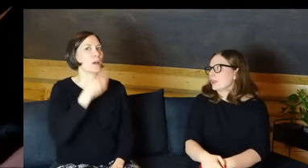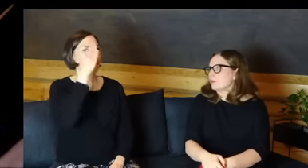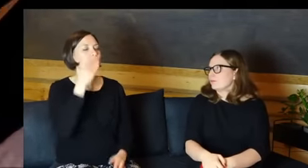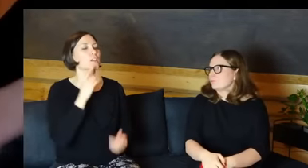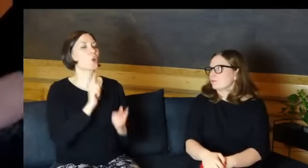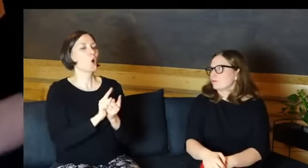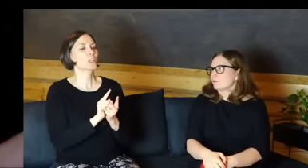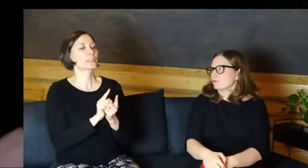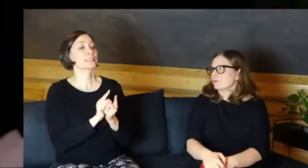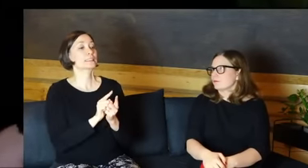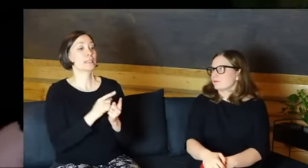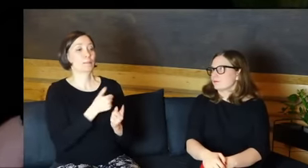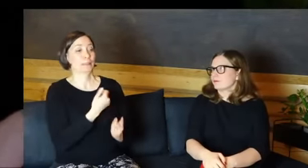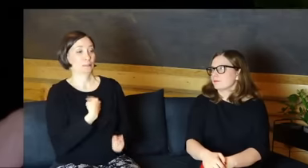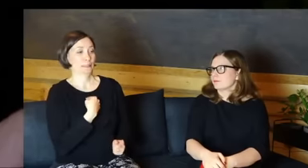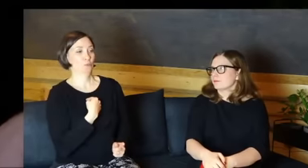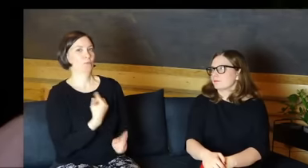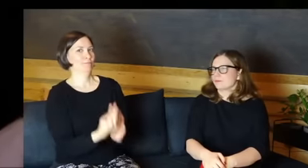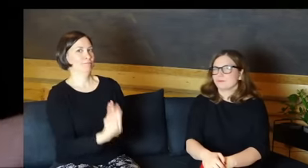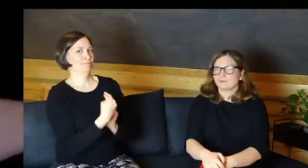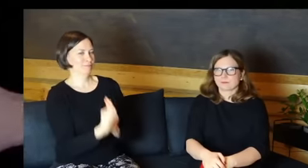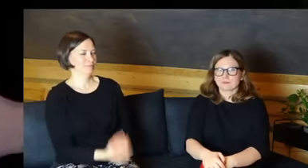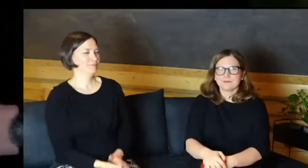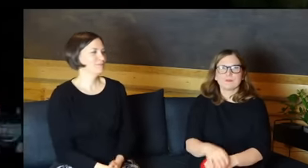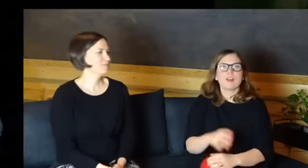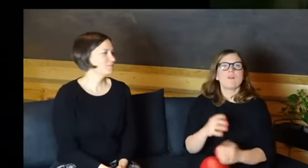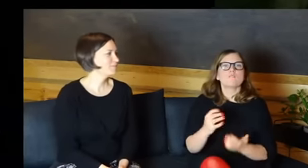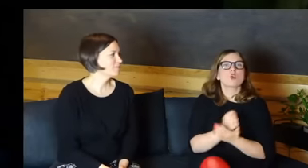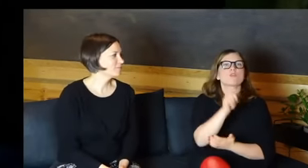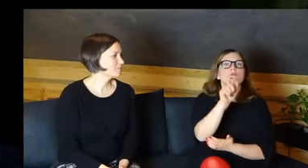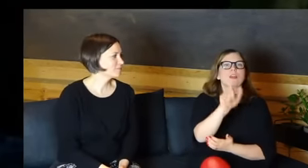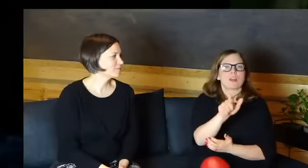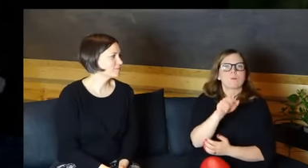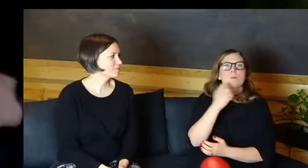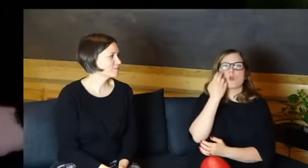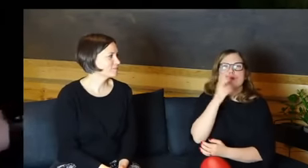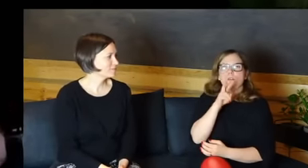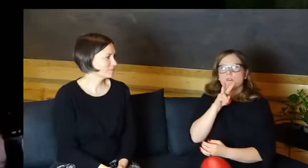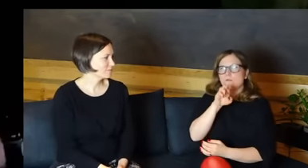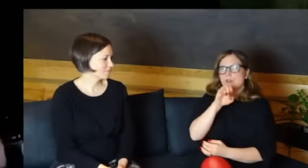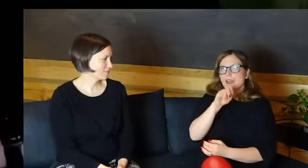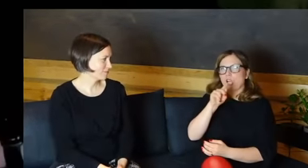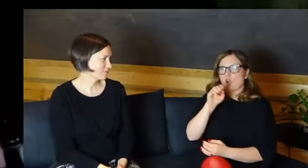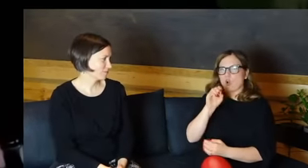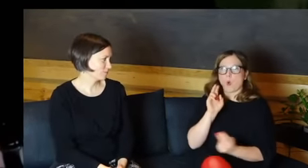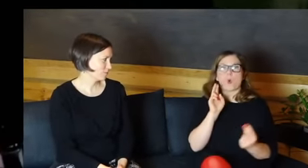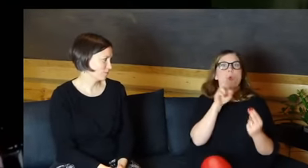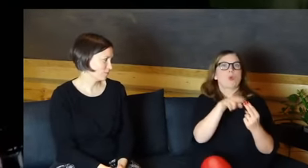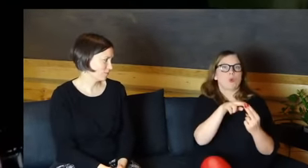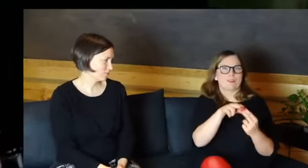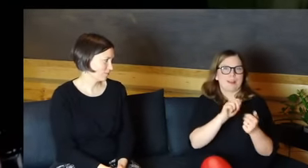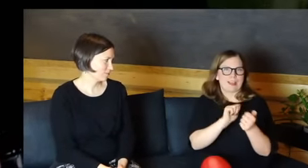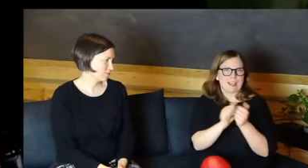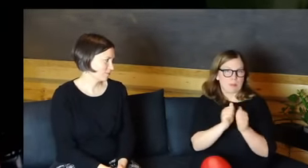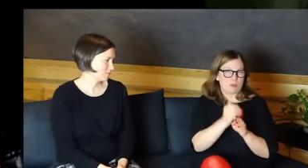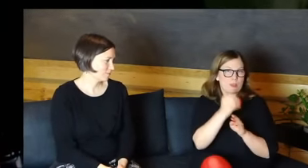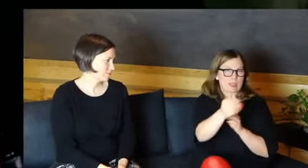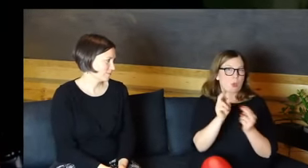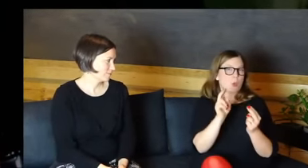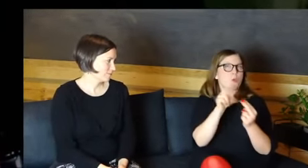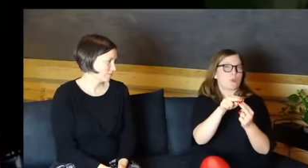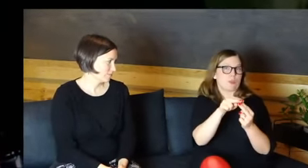Joo. Eli Veikko ottaa voittajan yhteyttä tämän skapan jälkeen.